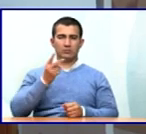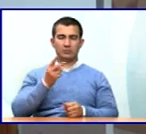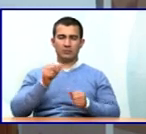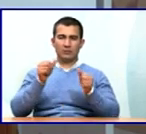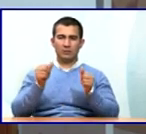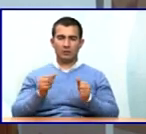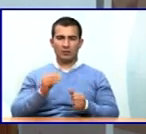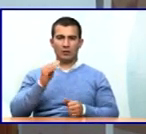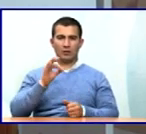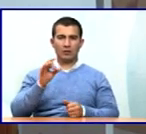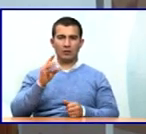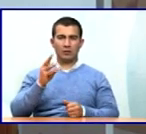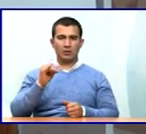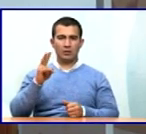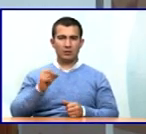formula desak.